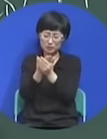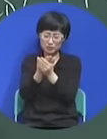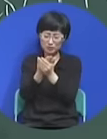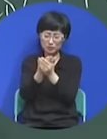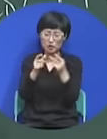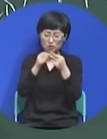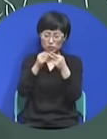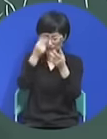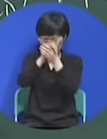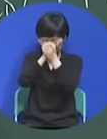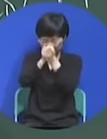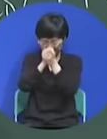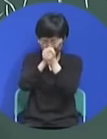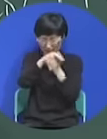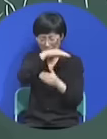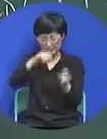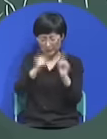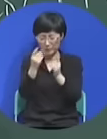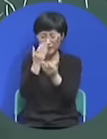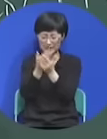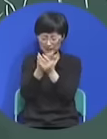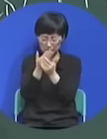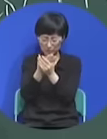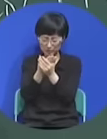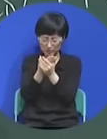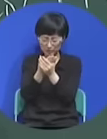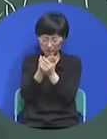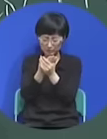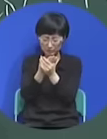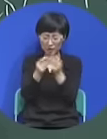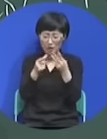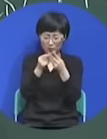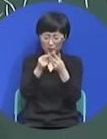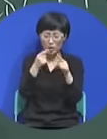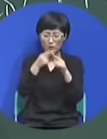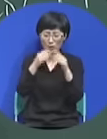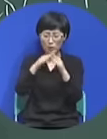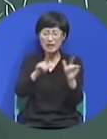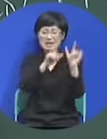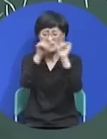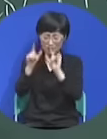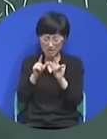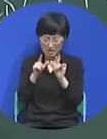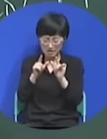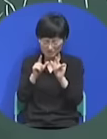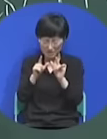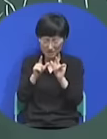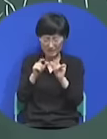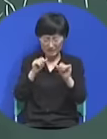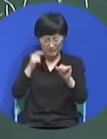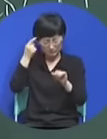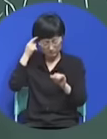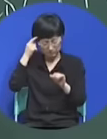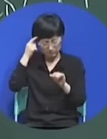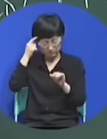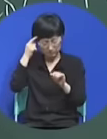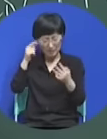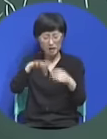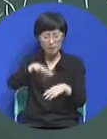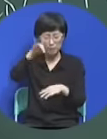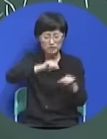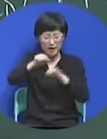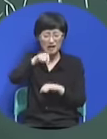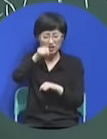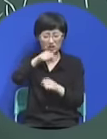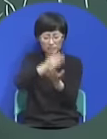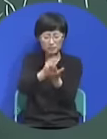让我们从礼拜开始正确得到恢复。 기도부터 회복하게 하옵소서. 首先能够恢复祷告。 교회 생활부터 회복하는 먼저 할 것을 보는 눈이